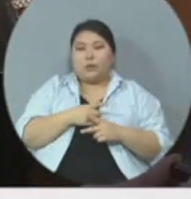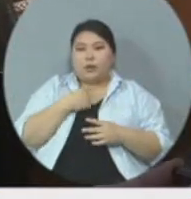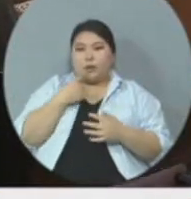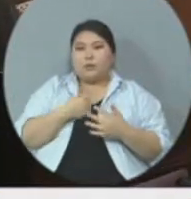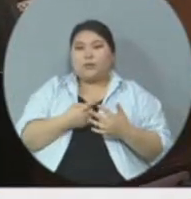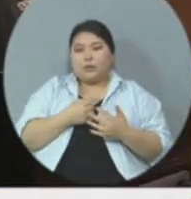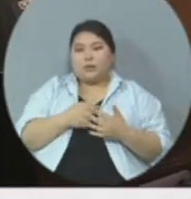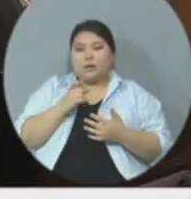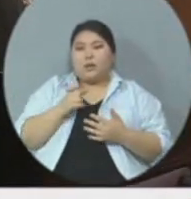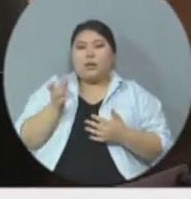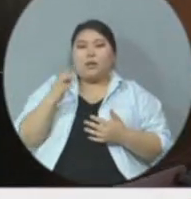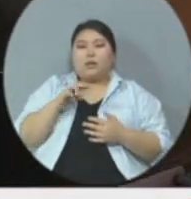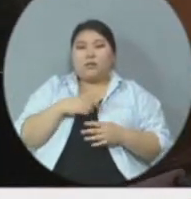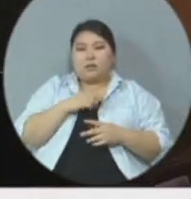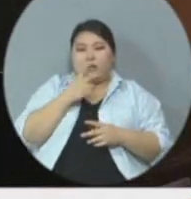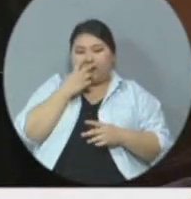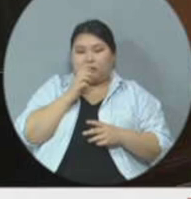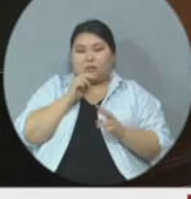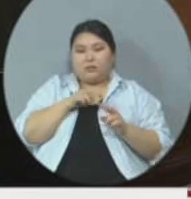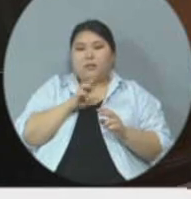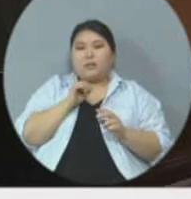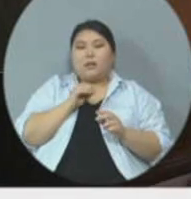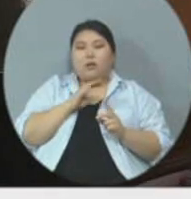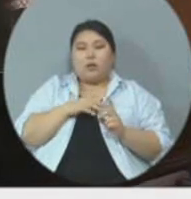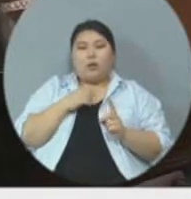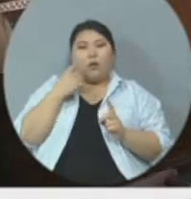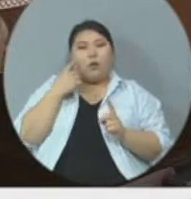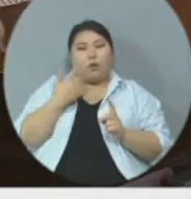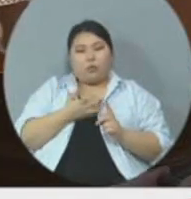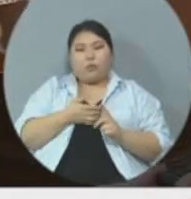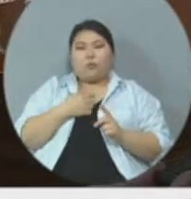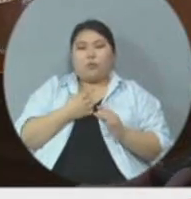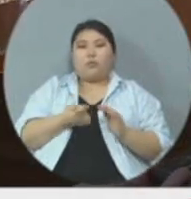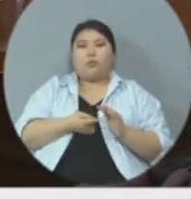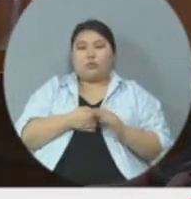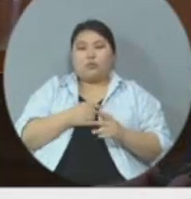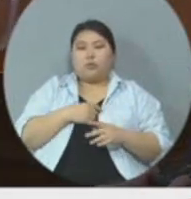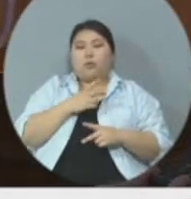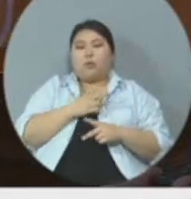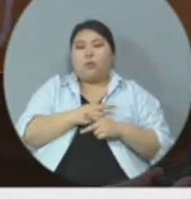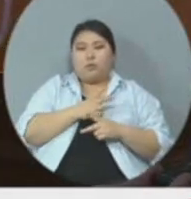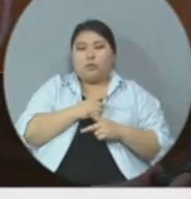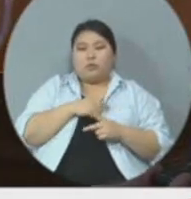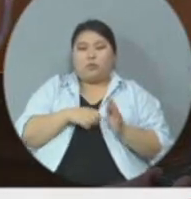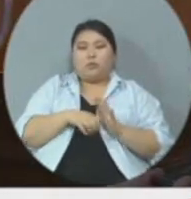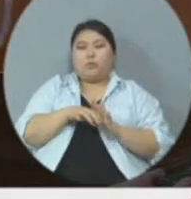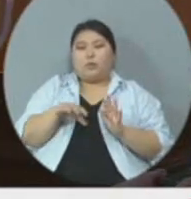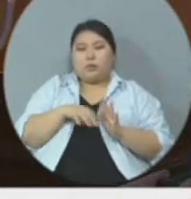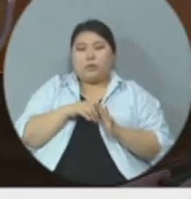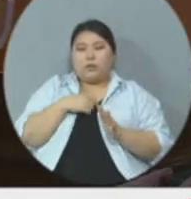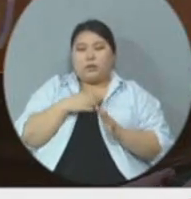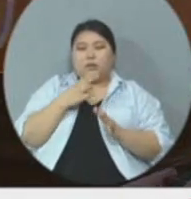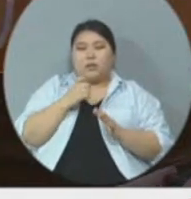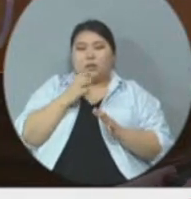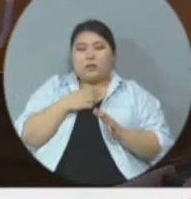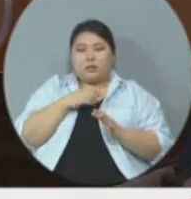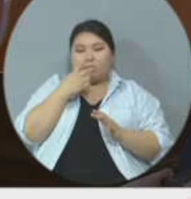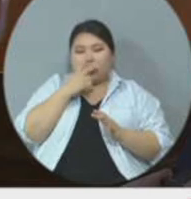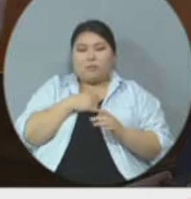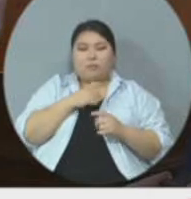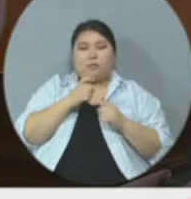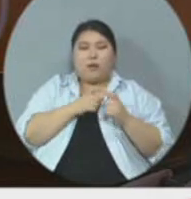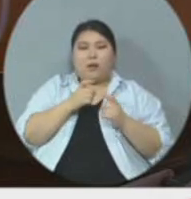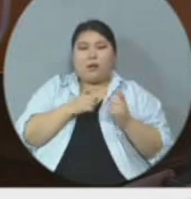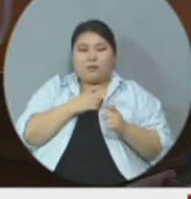тэр дээд хяналтыг одоо хэрхэн яаж ойлгох вэ? За, үндсэн хуулийн хүрээнд одоо цэц хэрэг маргааны хяналт шийдвэрлэхийн үйлчлэх